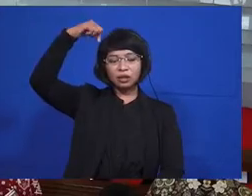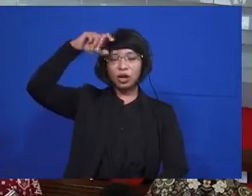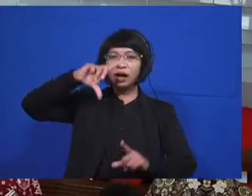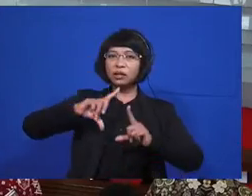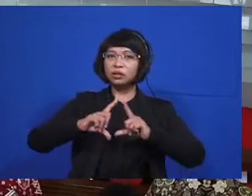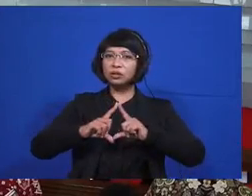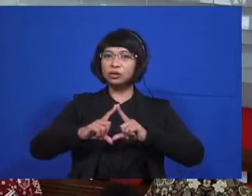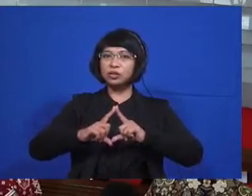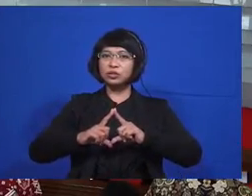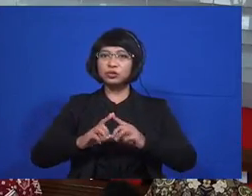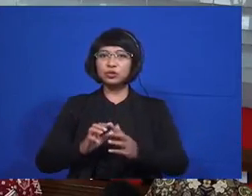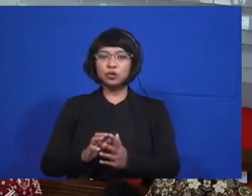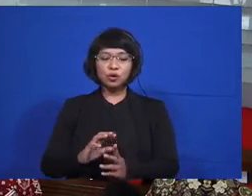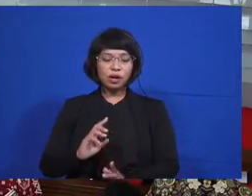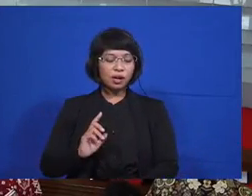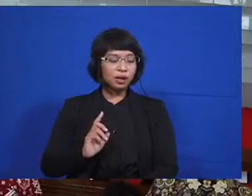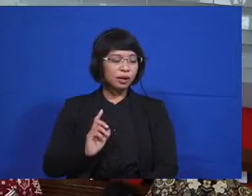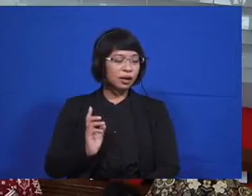Antonius,